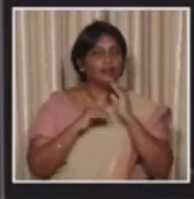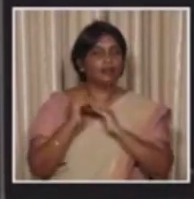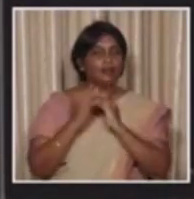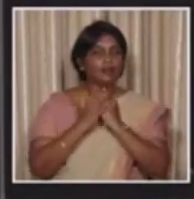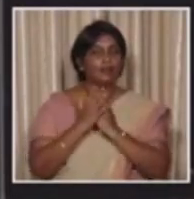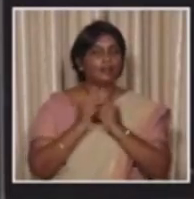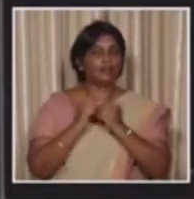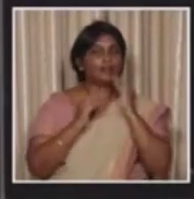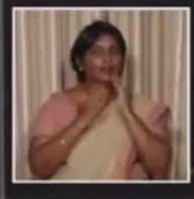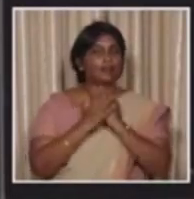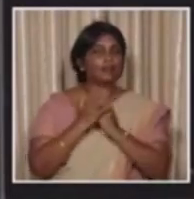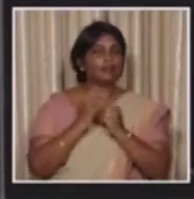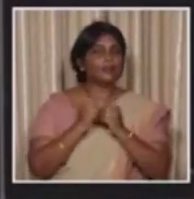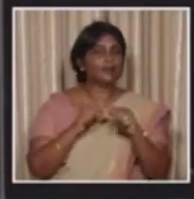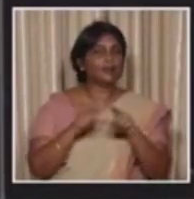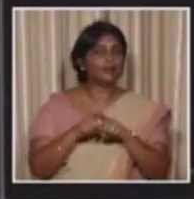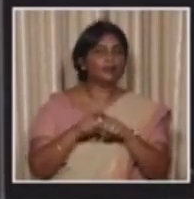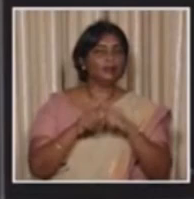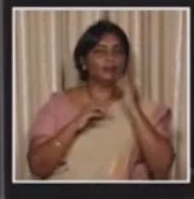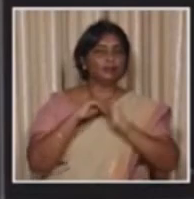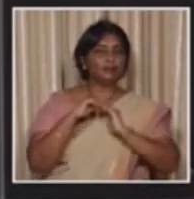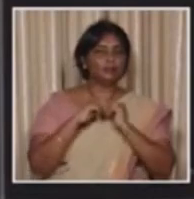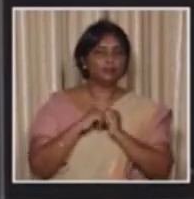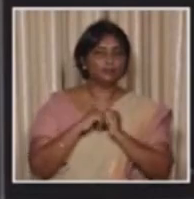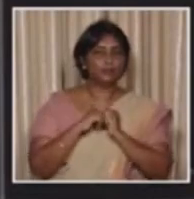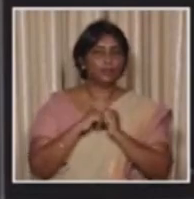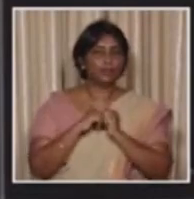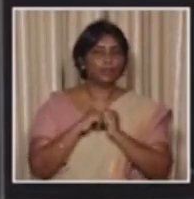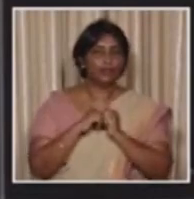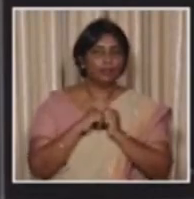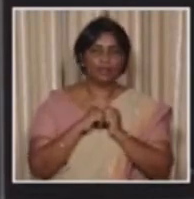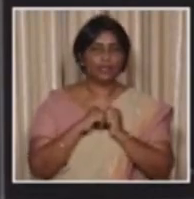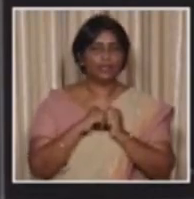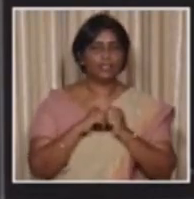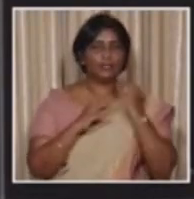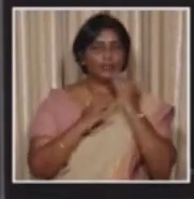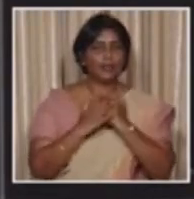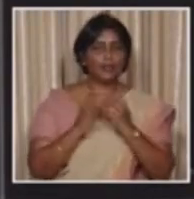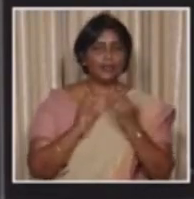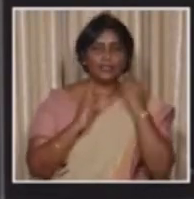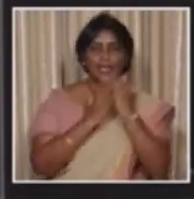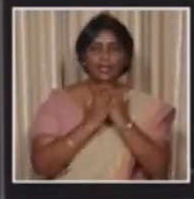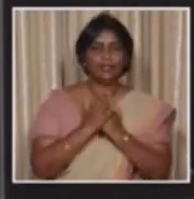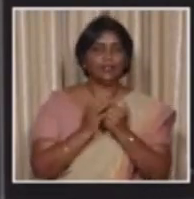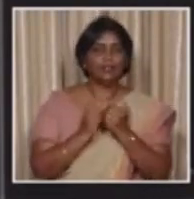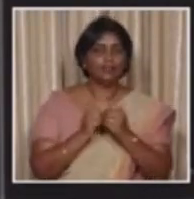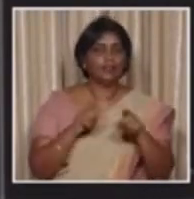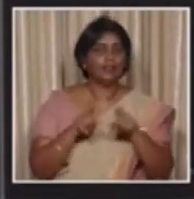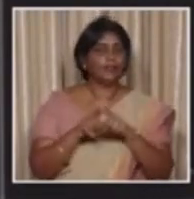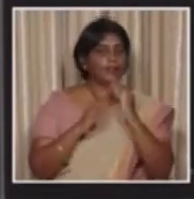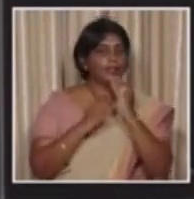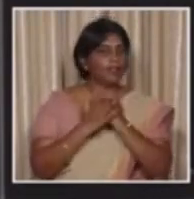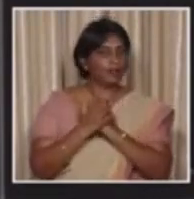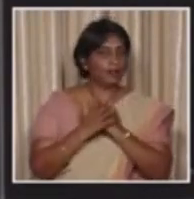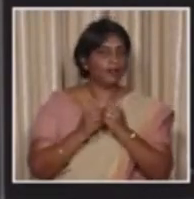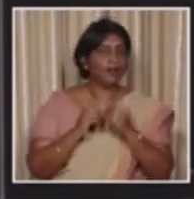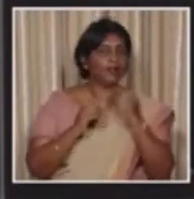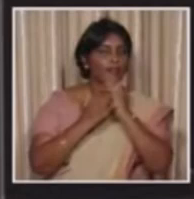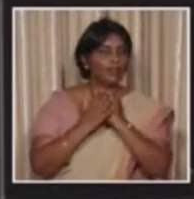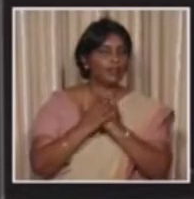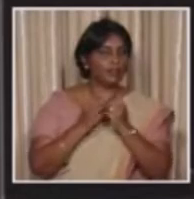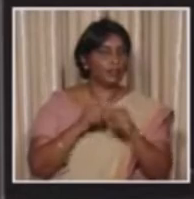நாட்டு ஜனாதிபதிக்கும் கிடையாது, அரசாங்கத்துக்கும் கிடையாது. ஆகவே இந்த பெருந்தோட்ட கம்பெனிகள் செய்கின்ற அடாவடித்தனத்தை நிறுத்துவதற்கு கௌரவ